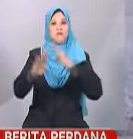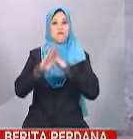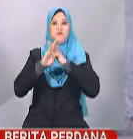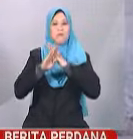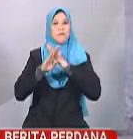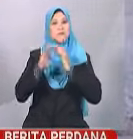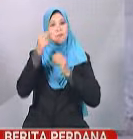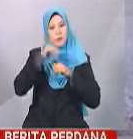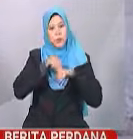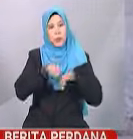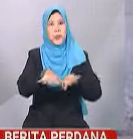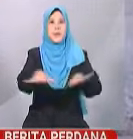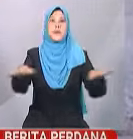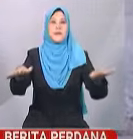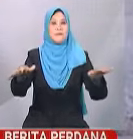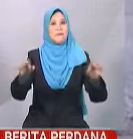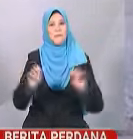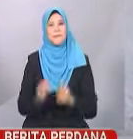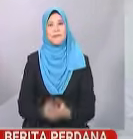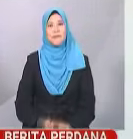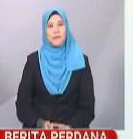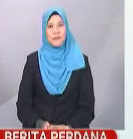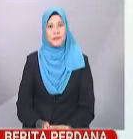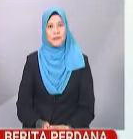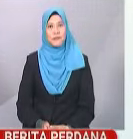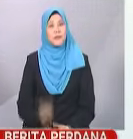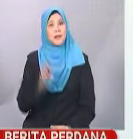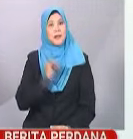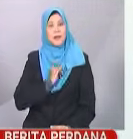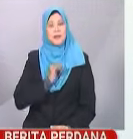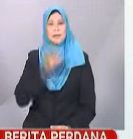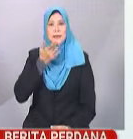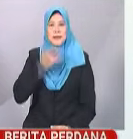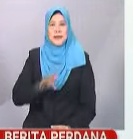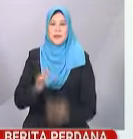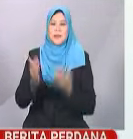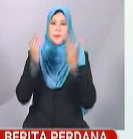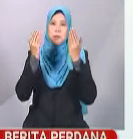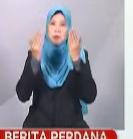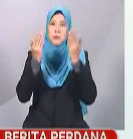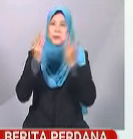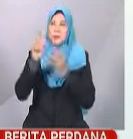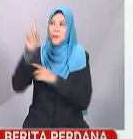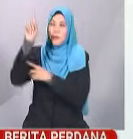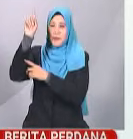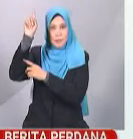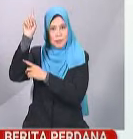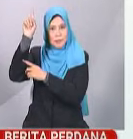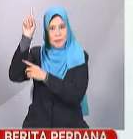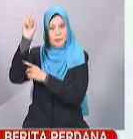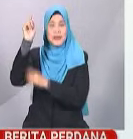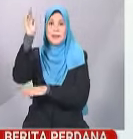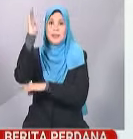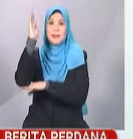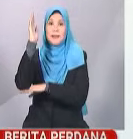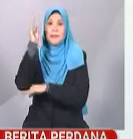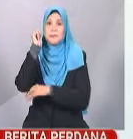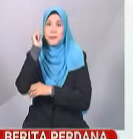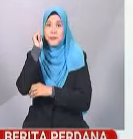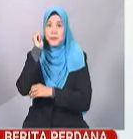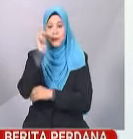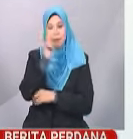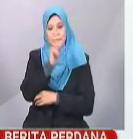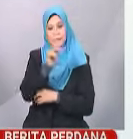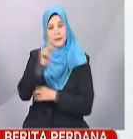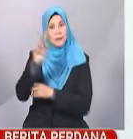pandemik berkenaan daripada menular. Saya bersyukur kepada Allah Subhanahuwataala. Tengah hari tadi pihak